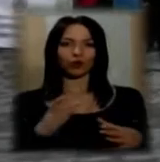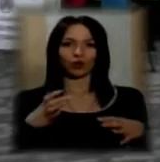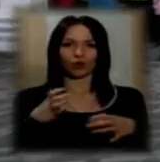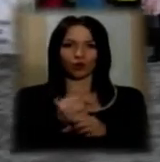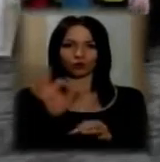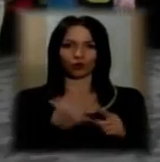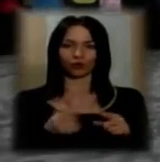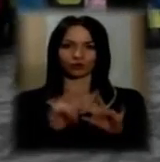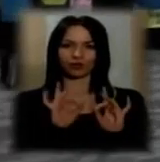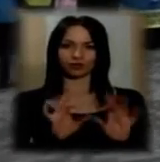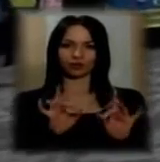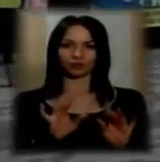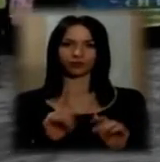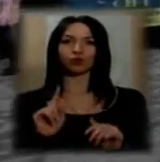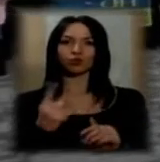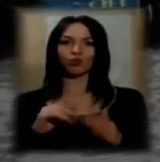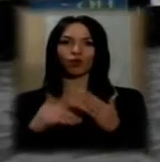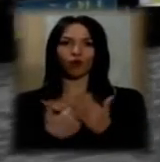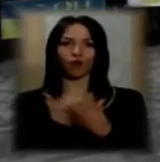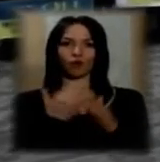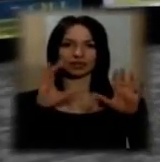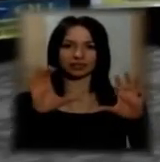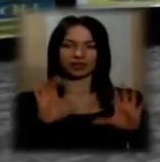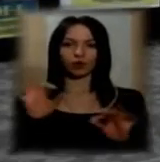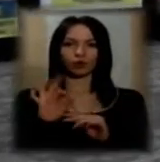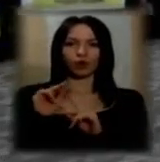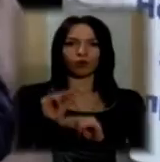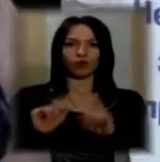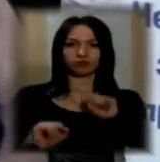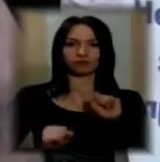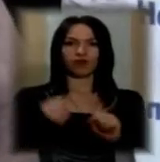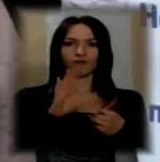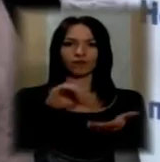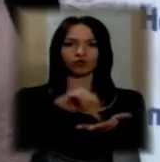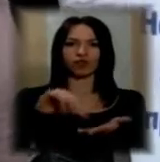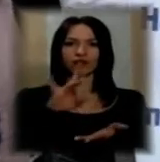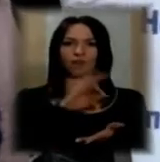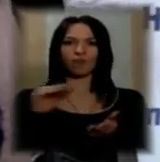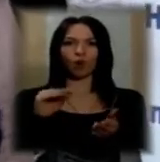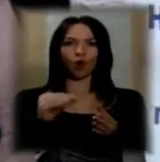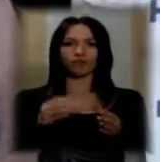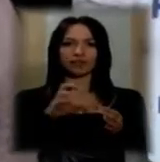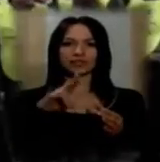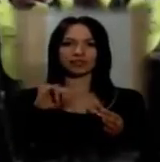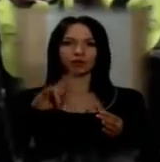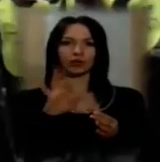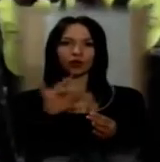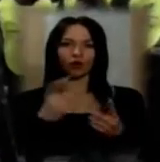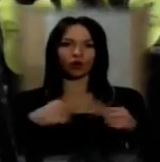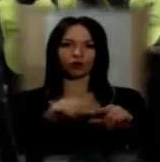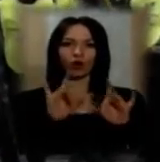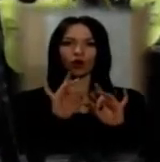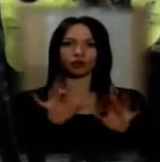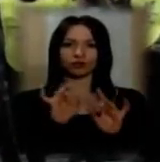Чому новий закон про працю викликав обурення у членів профспілкових організацій, розповів голова Херсонської міжголузевої ради